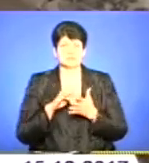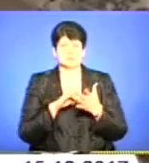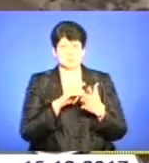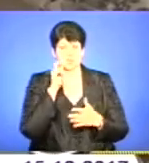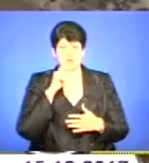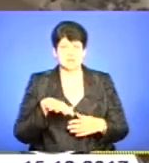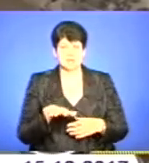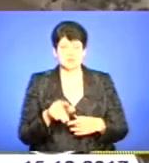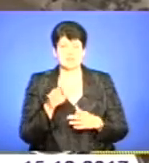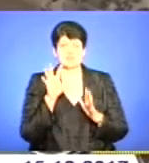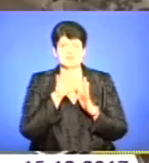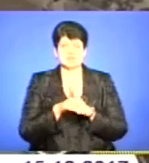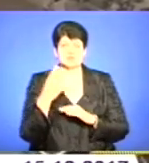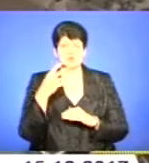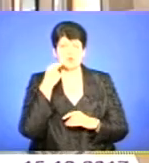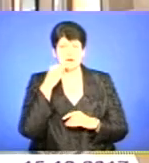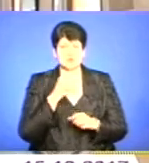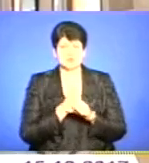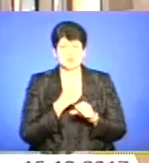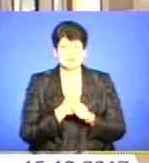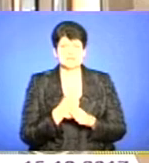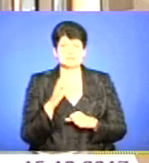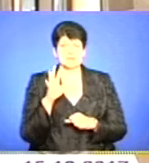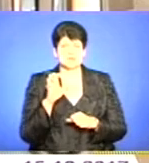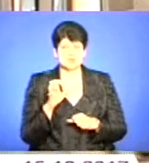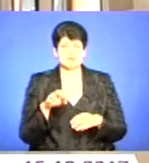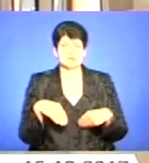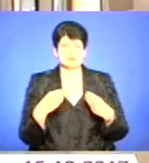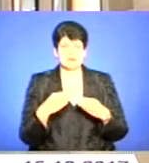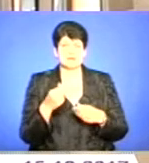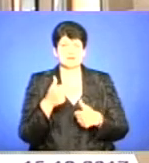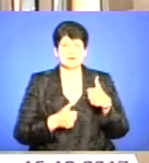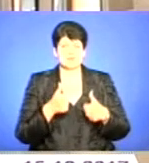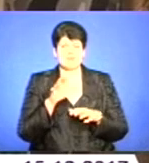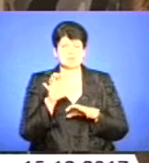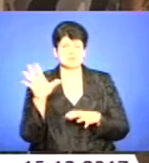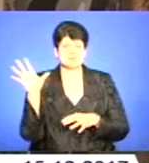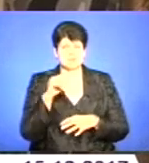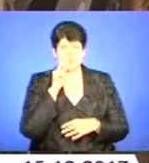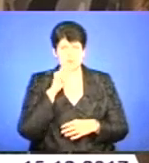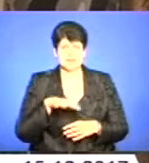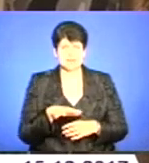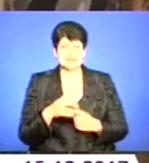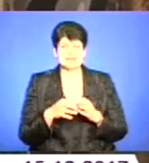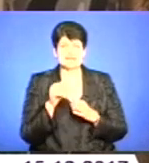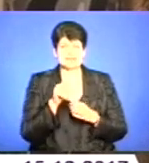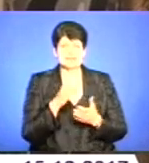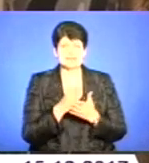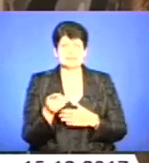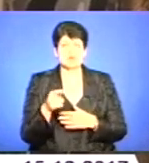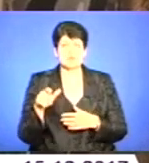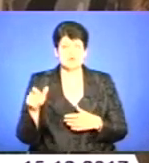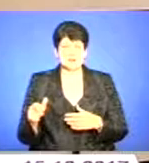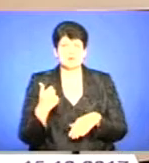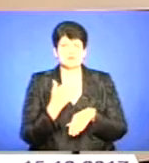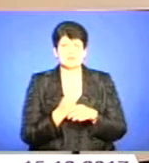Україною. До неї увійшли 40 найкращих робіт із 500, які подали на конкурс фотографи з усієї країни. Серед них і тернополяни.